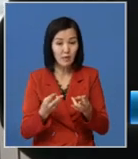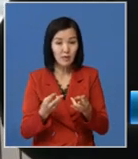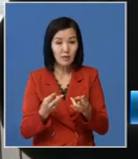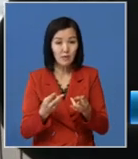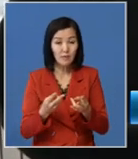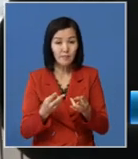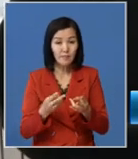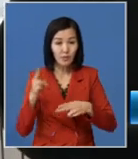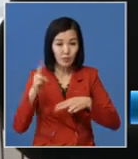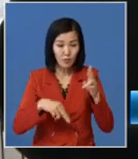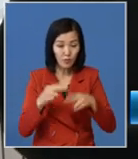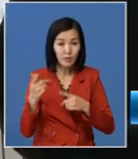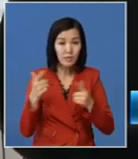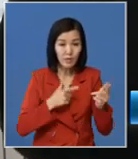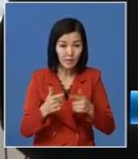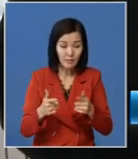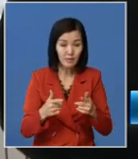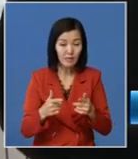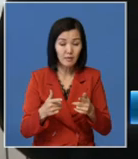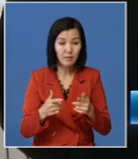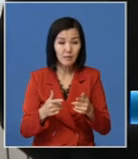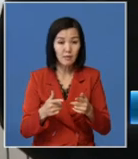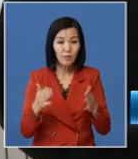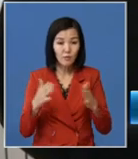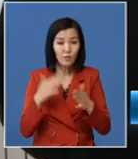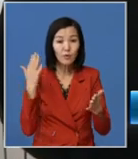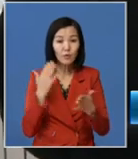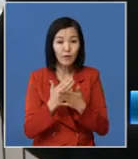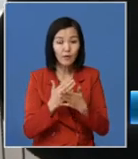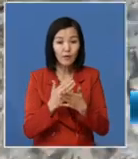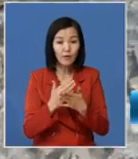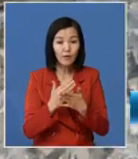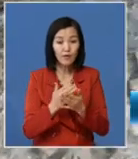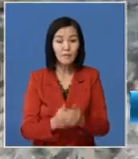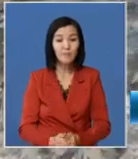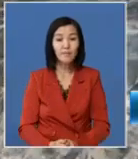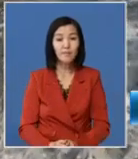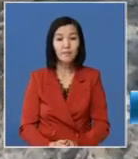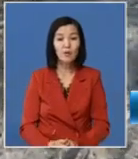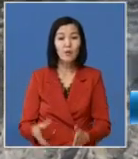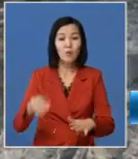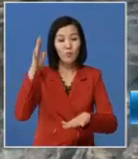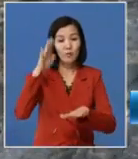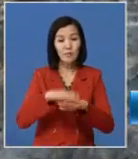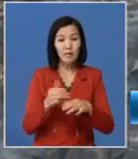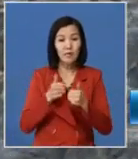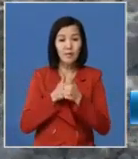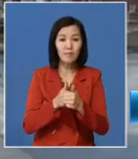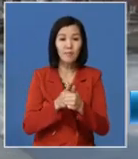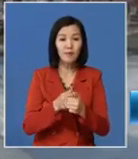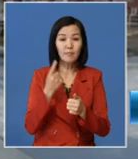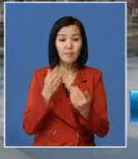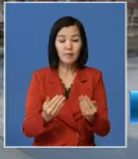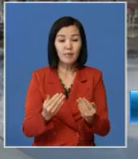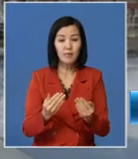мына застройщик дайын тұр, осыған келтіріңдер. Чтобы бұның үйі өтсін. Ләззат Махатулы биыл күзде берілуі тиіс